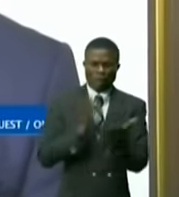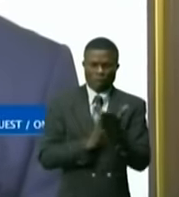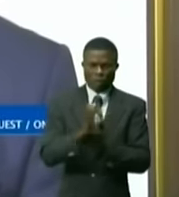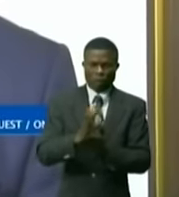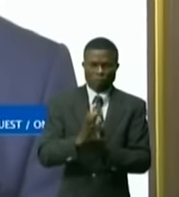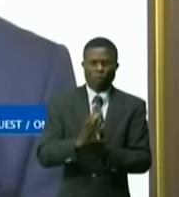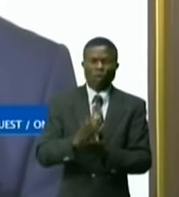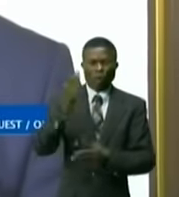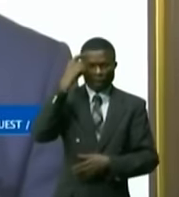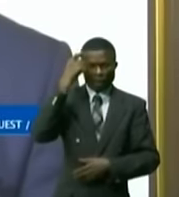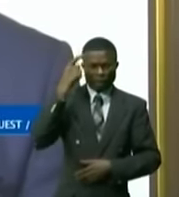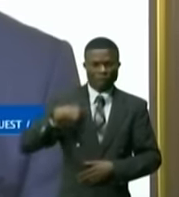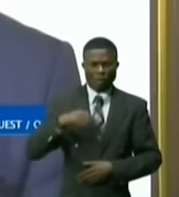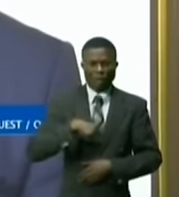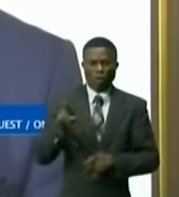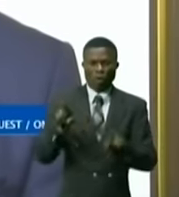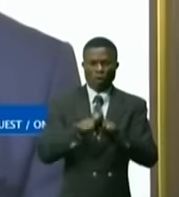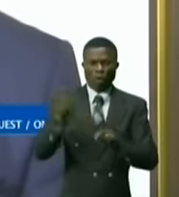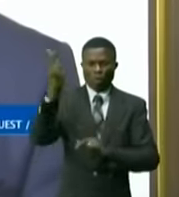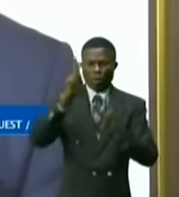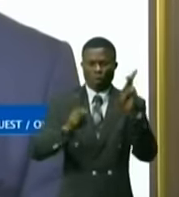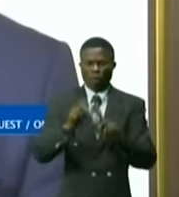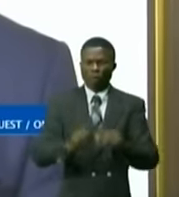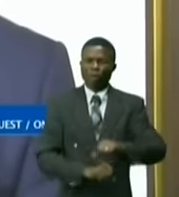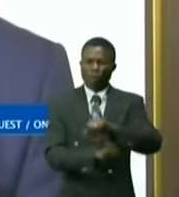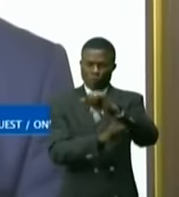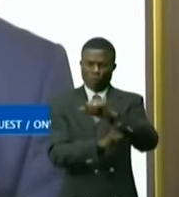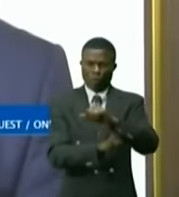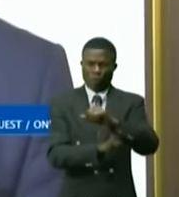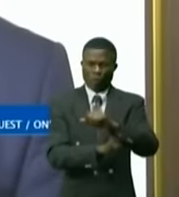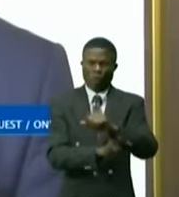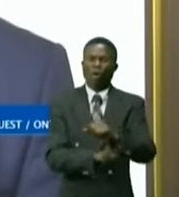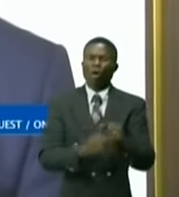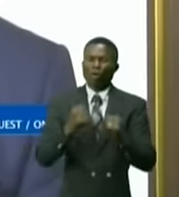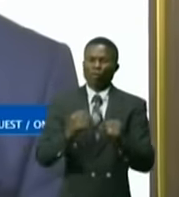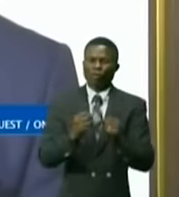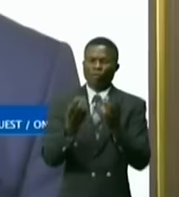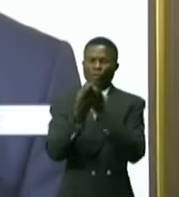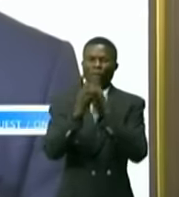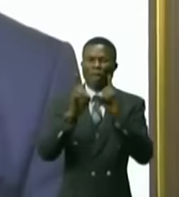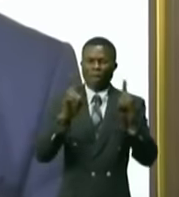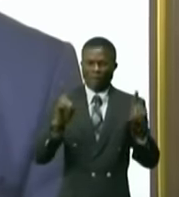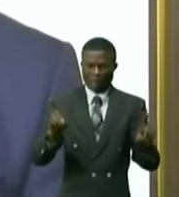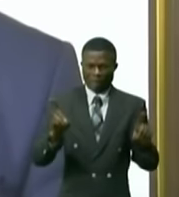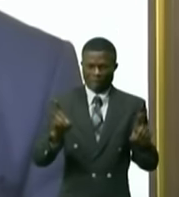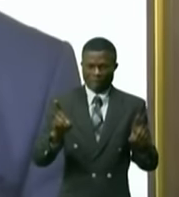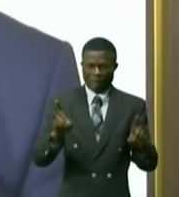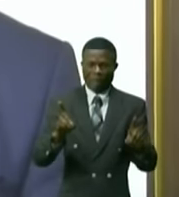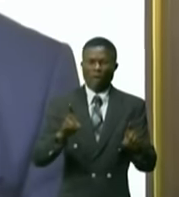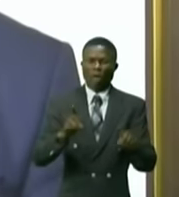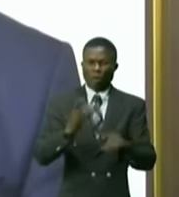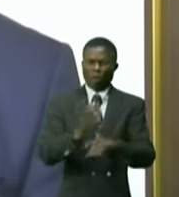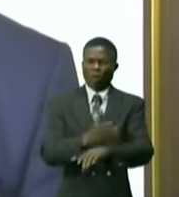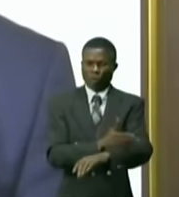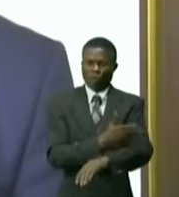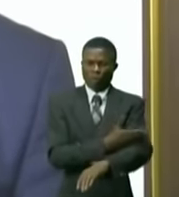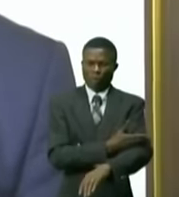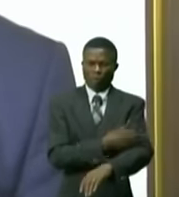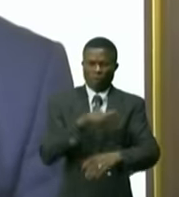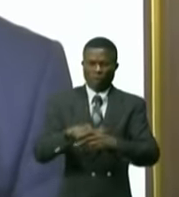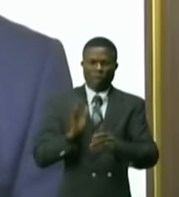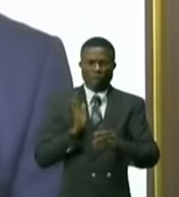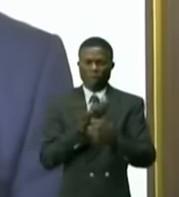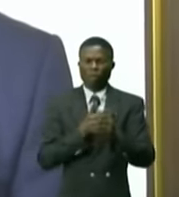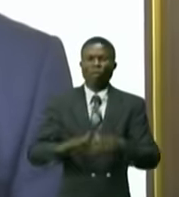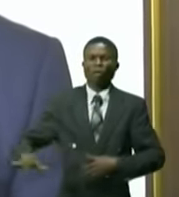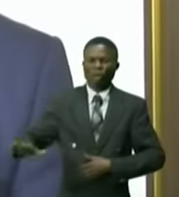que citoyen d'accompagner solidement la démocratie qui est en train de progresser dans notre